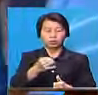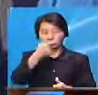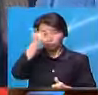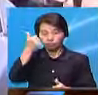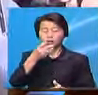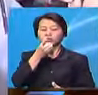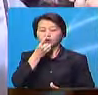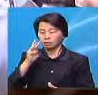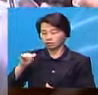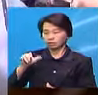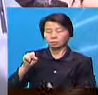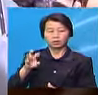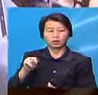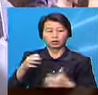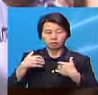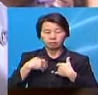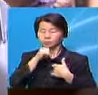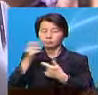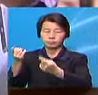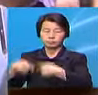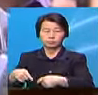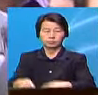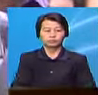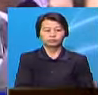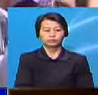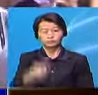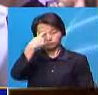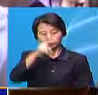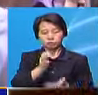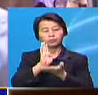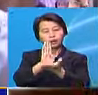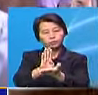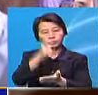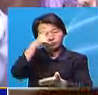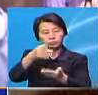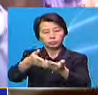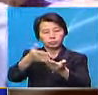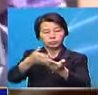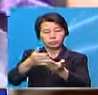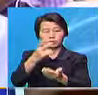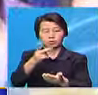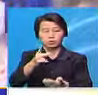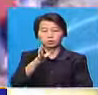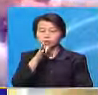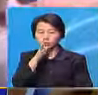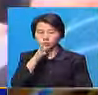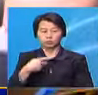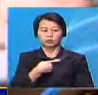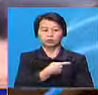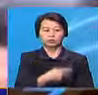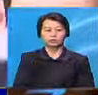memandangkan Datin Mastura dalam tempoh edah. Untuk membantu memudahkan si ibu kami.